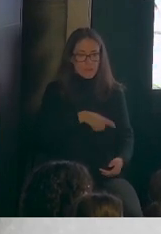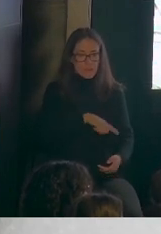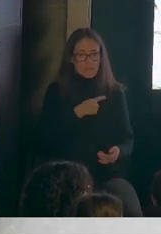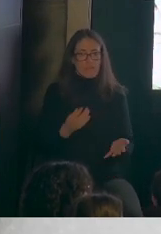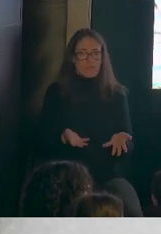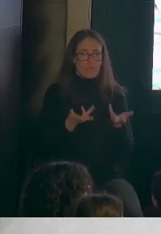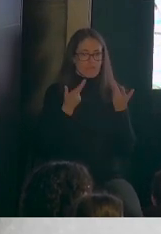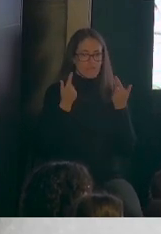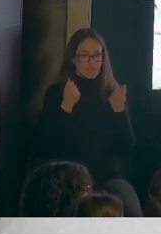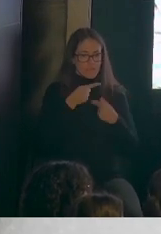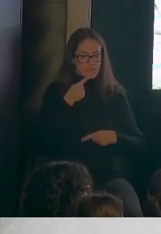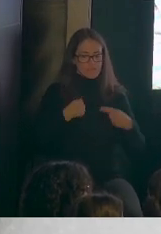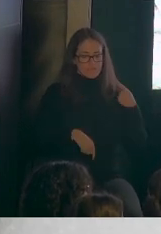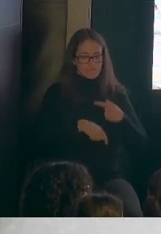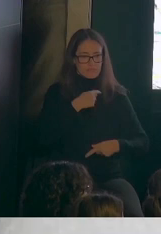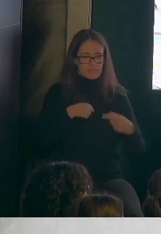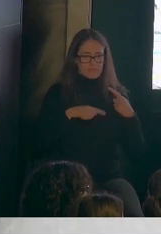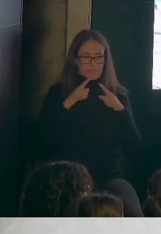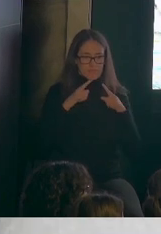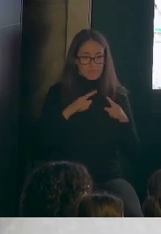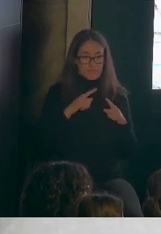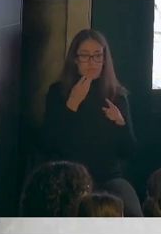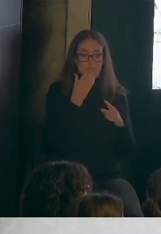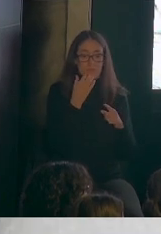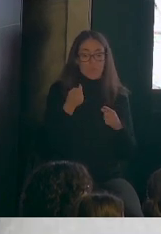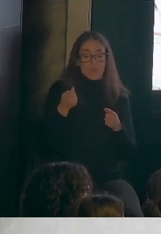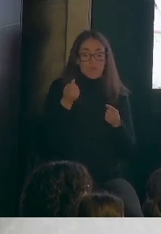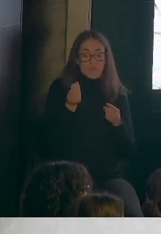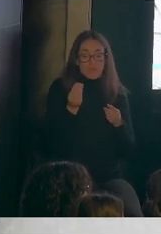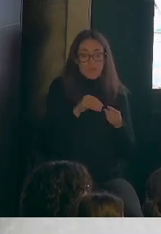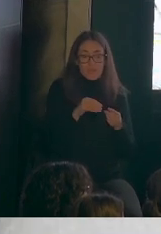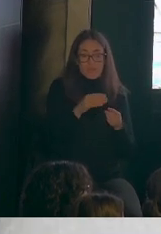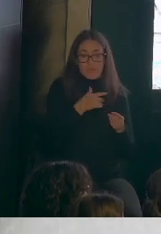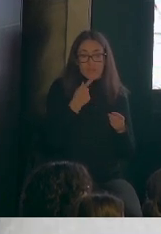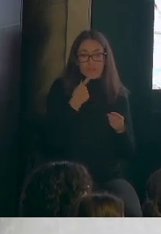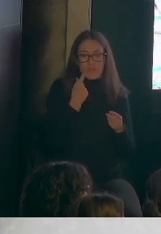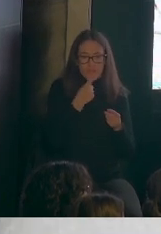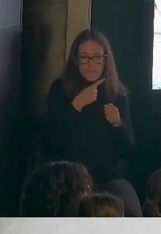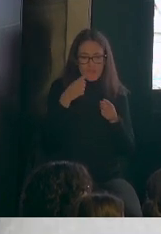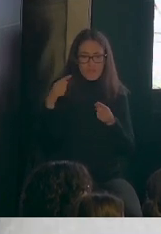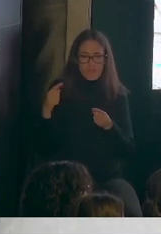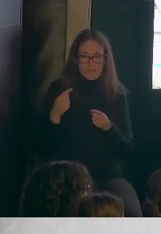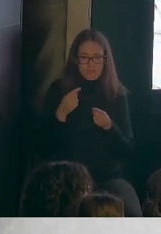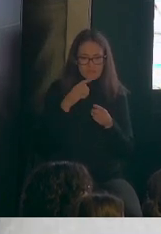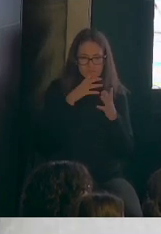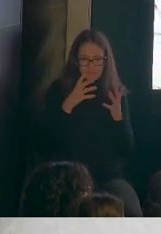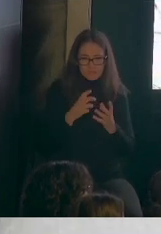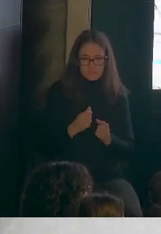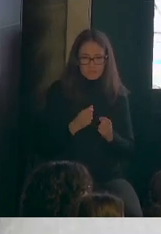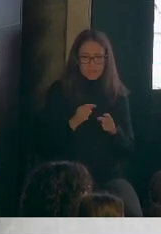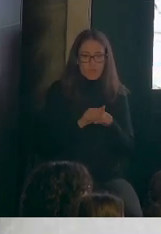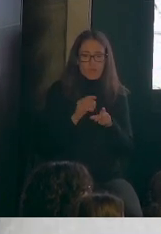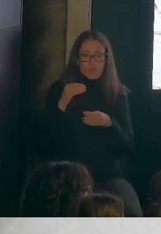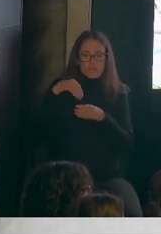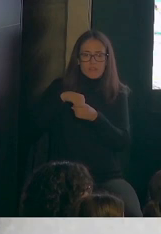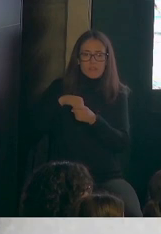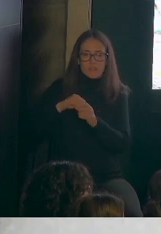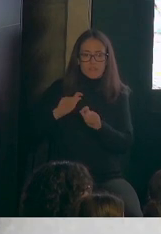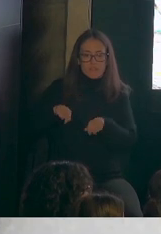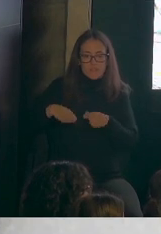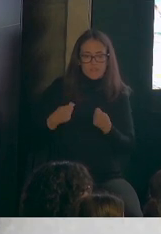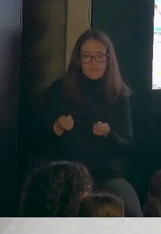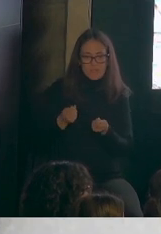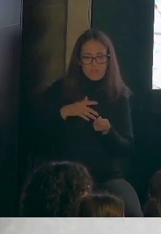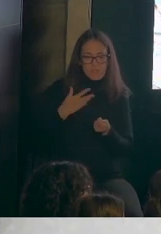Vale? I com aquest ingredient, n'hi ha moltíssims que estan en diferents ingredients naturalment i que els